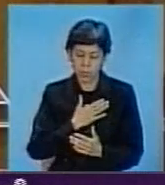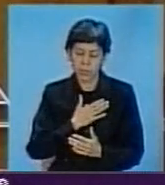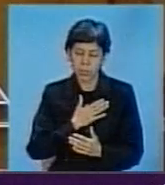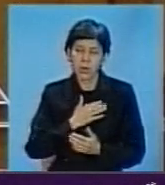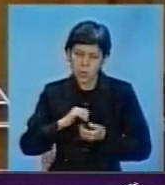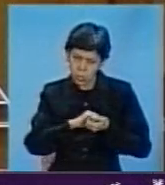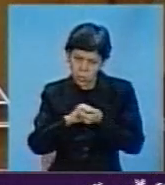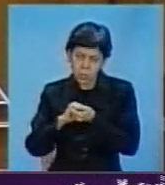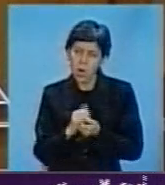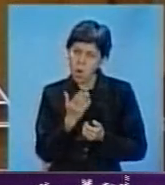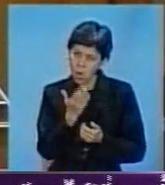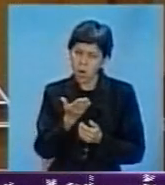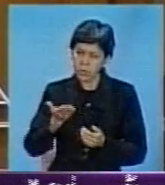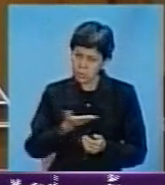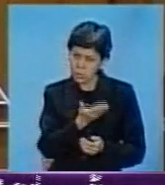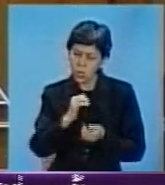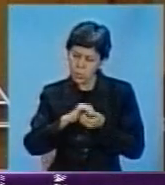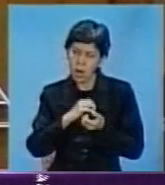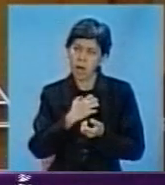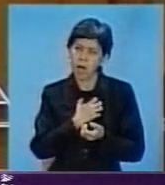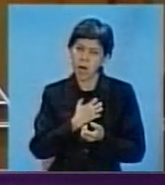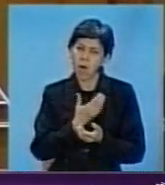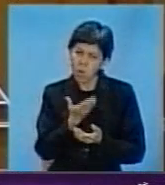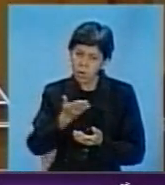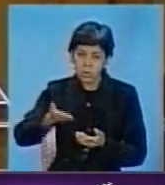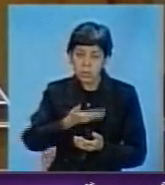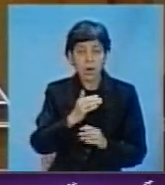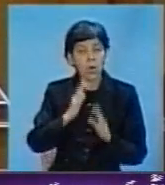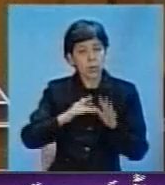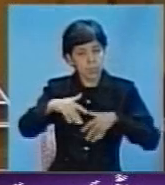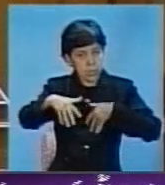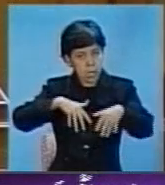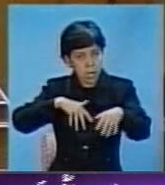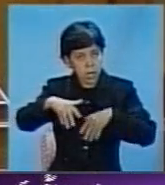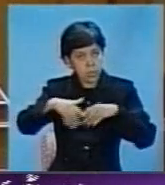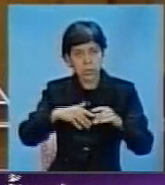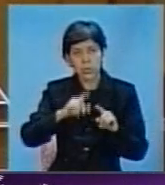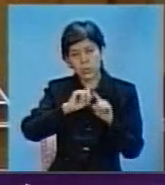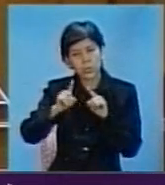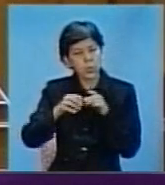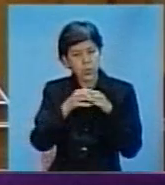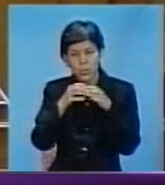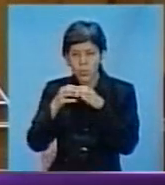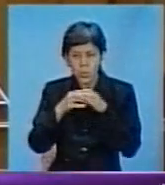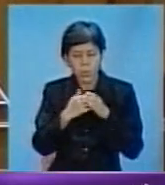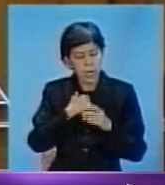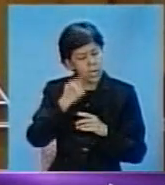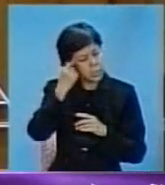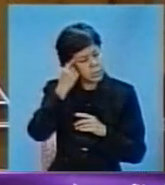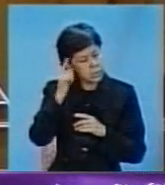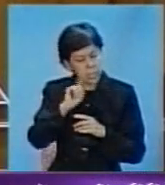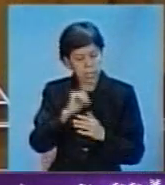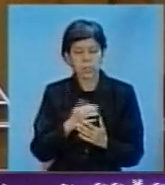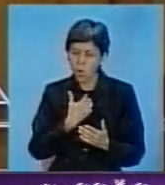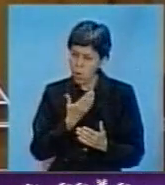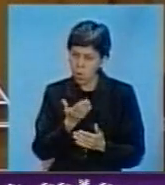ความร่วมมือจากเพื่อนสมาชิกขอความร่วมมือจากพี่น้องประชาชนทุกคนทุกกลุ่มไม่ว่าท่านมีความคิดเห็นทางการ